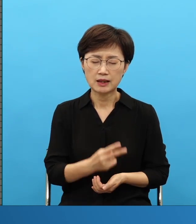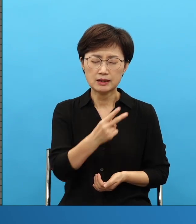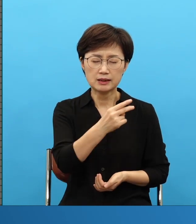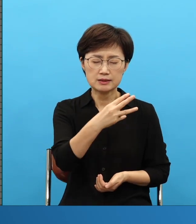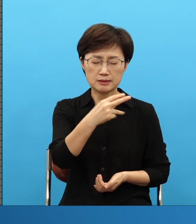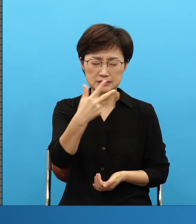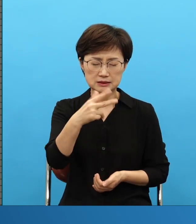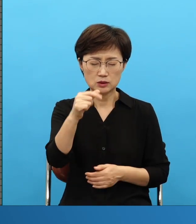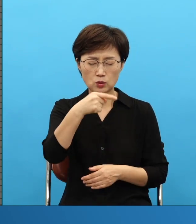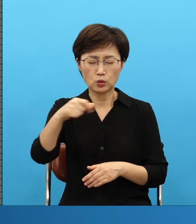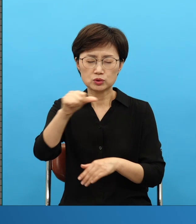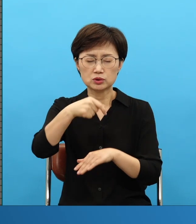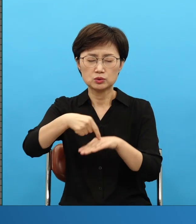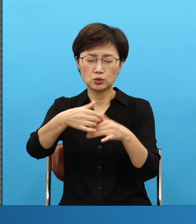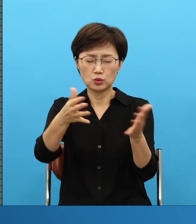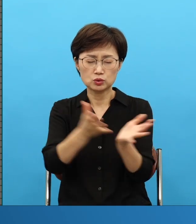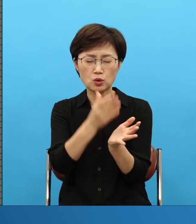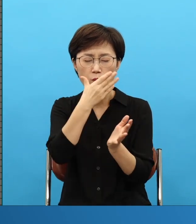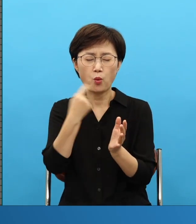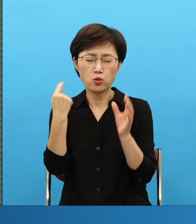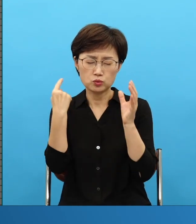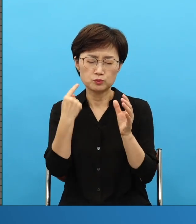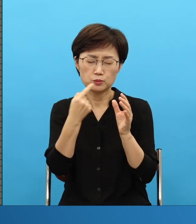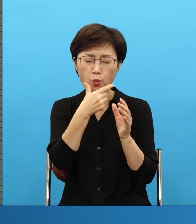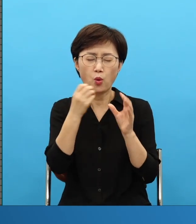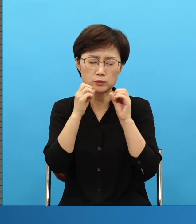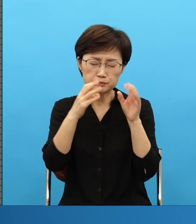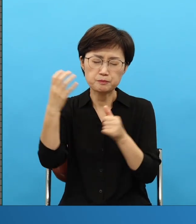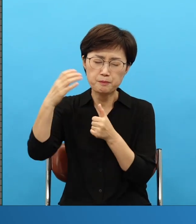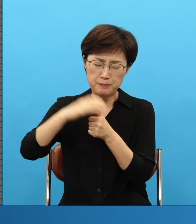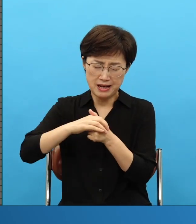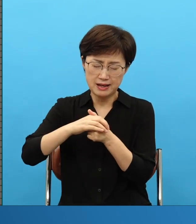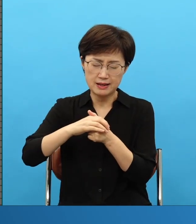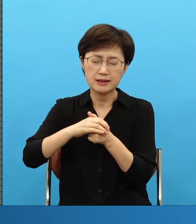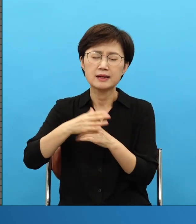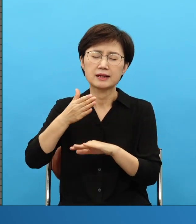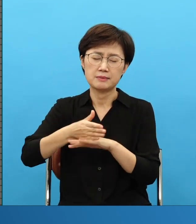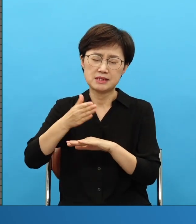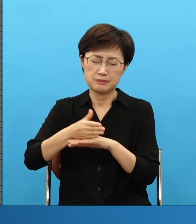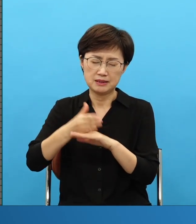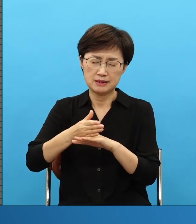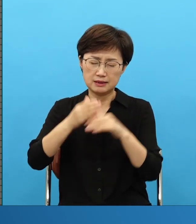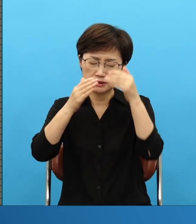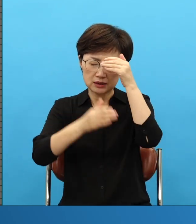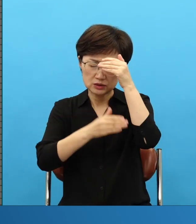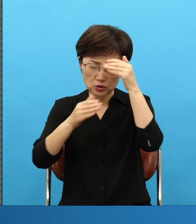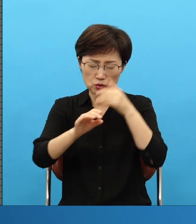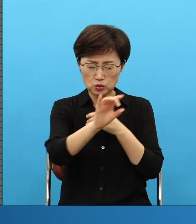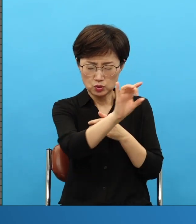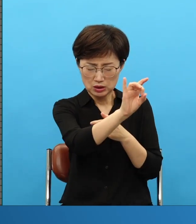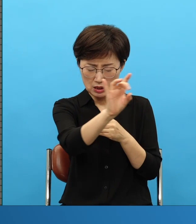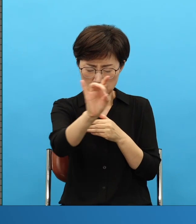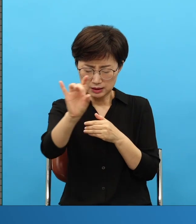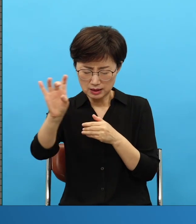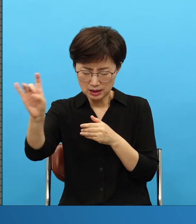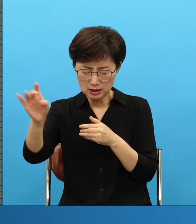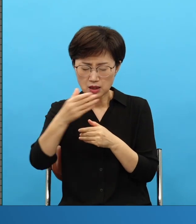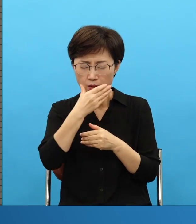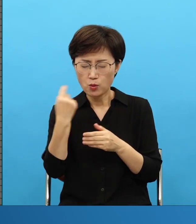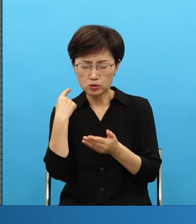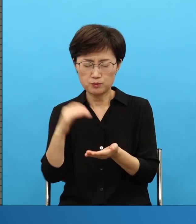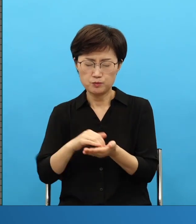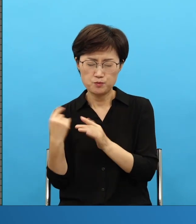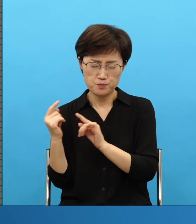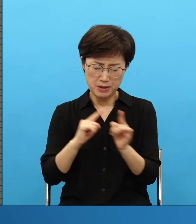종족 보험하는 교회로 저희를 인도하신 하나님, 성도 한 사람 한 사람 빛의 경지를 회복하여 TCK를 돕고 말씀으로 살려 세계